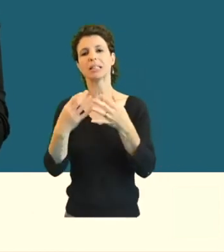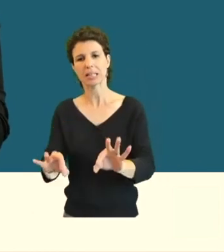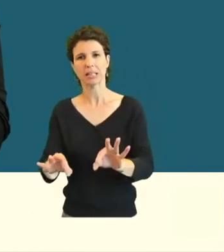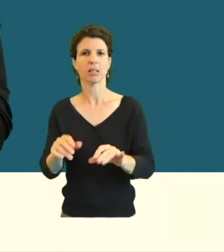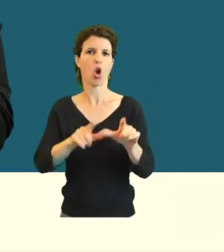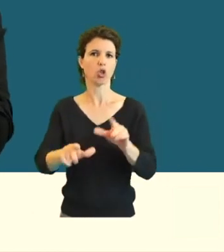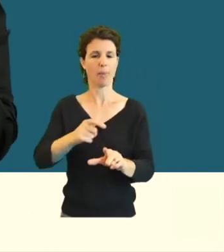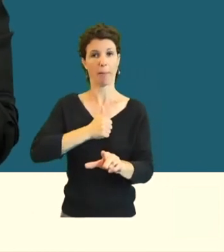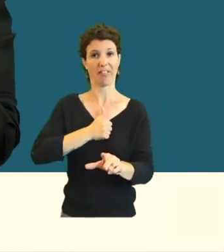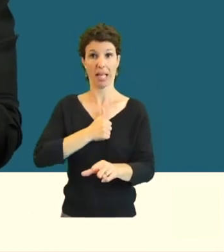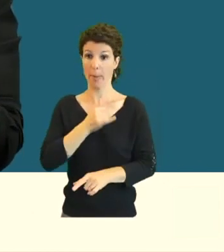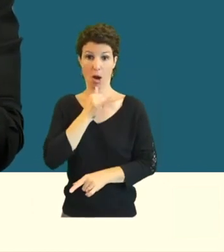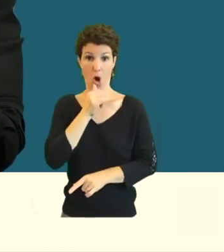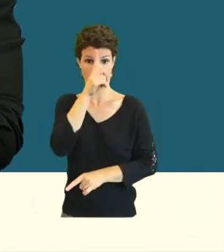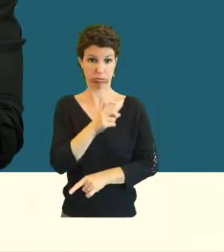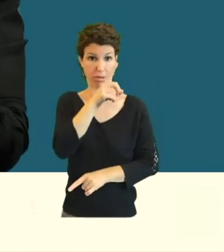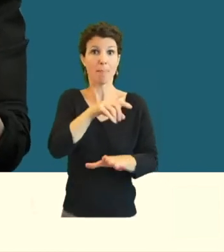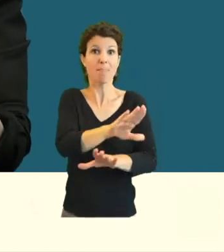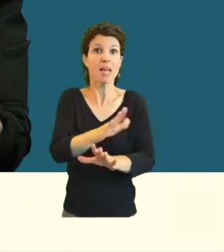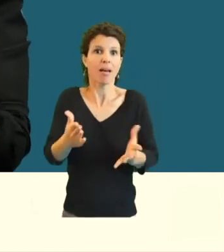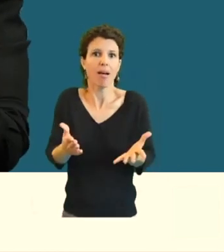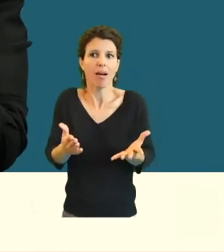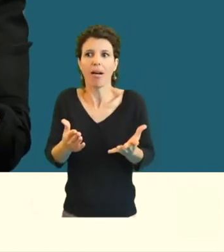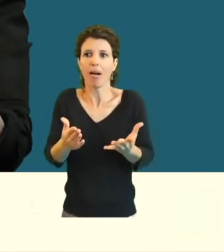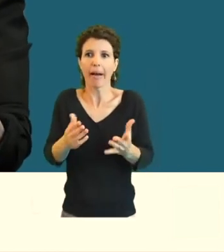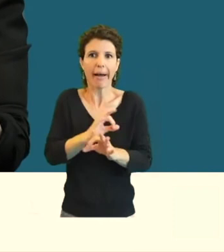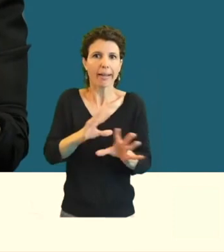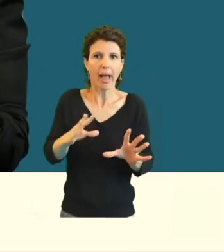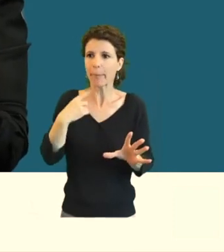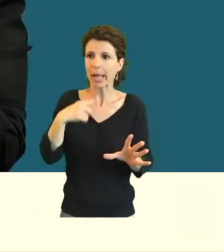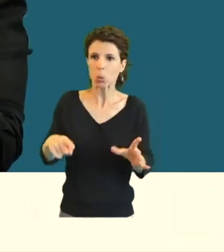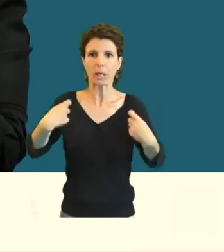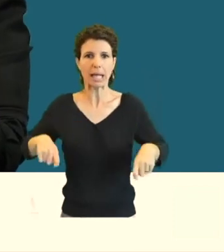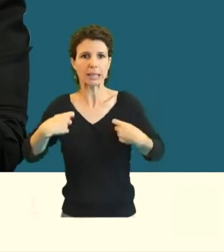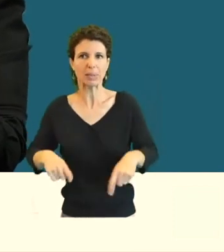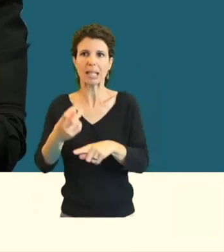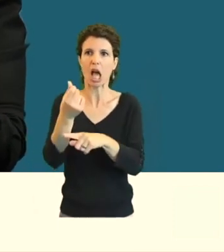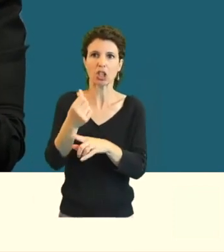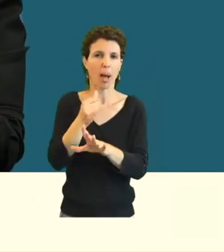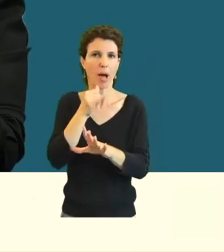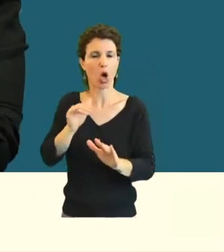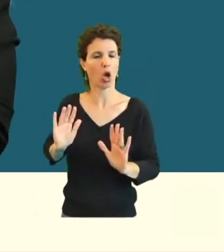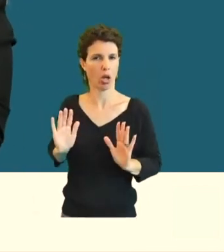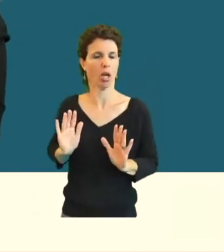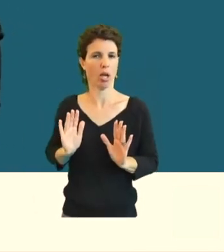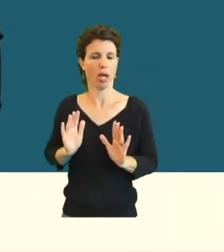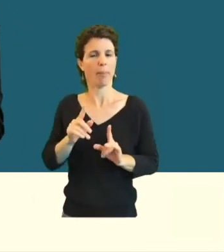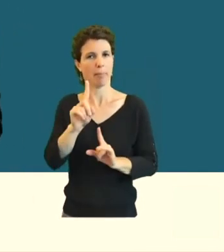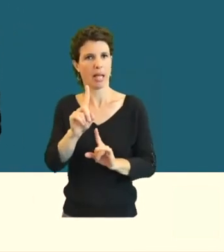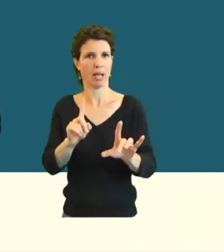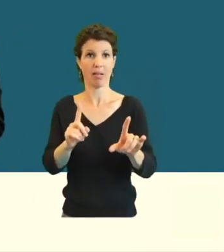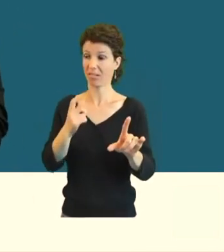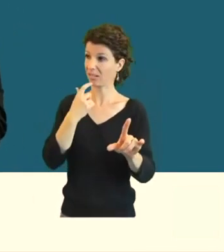ne les a pas engagés, mais ces crédits n'ont pas été appelés. Donc les Marseillais n'ont pas perdu d'argent, on n'a pas gaspillé d'argent. Ça, je tiens quand même à le dire tout de suite. Non.